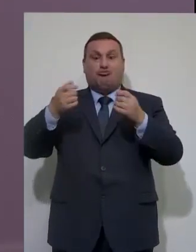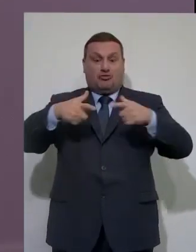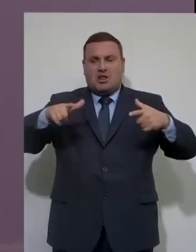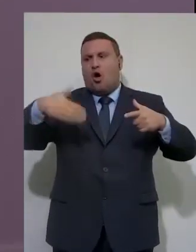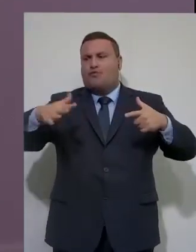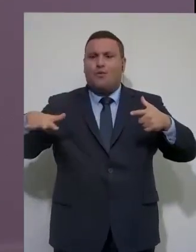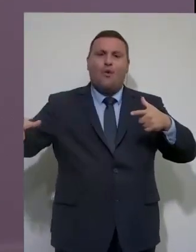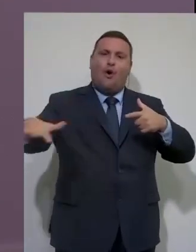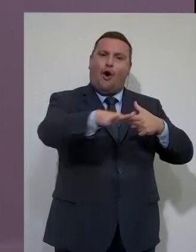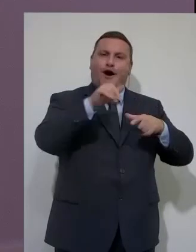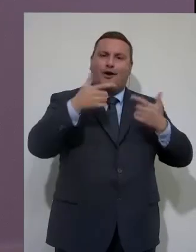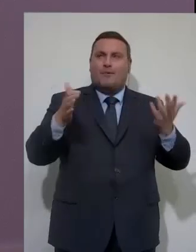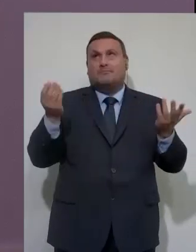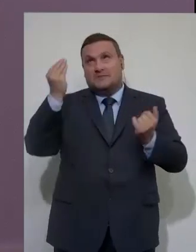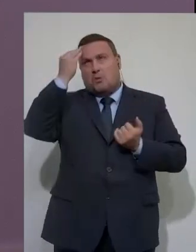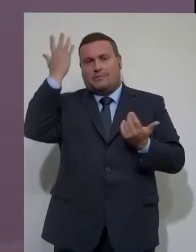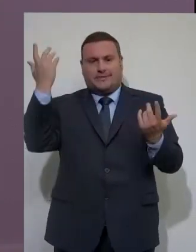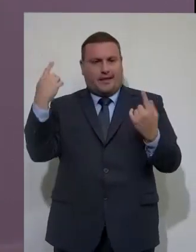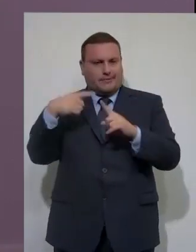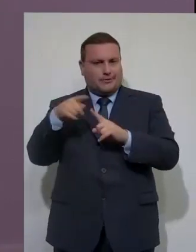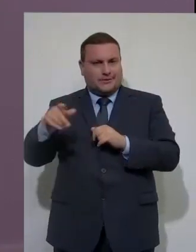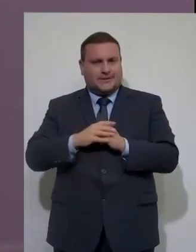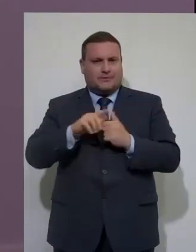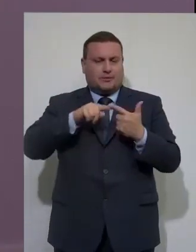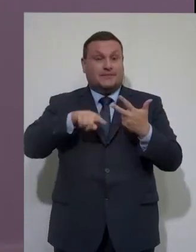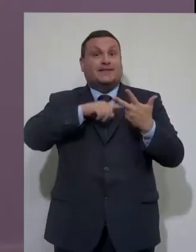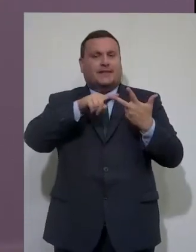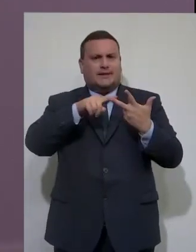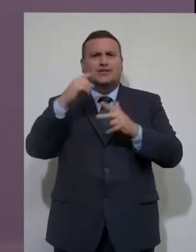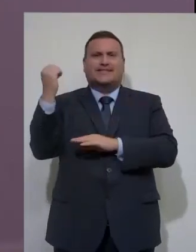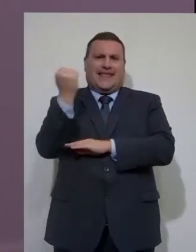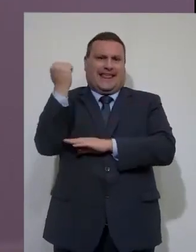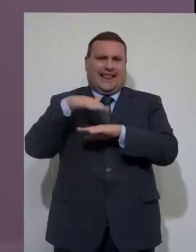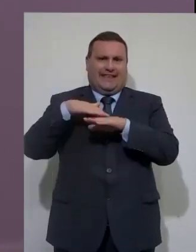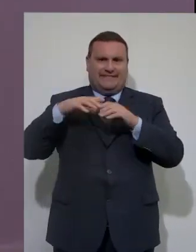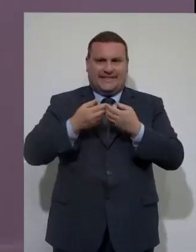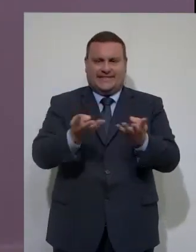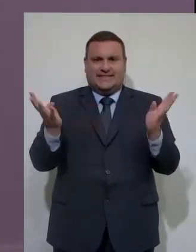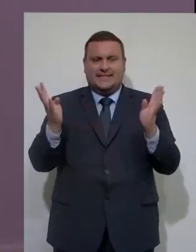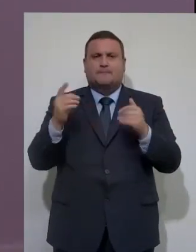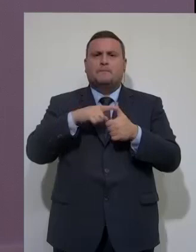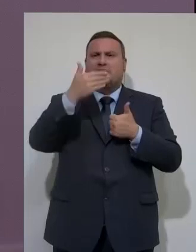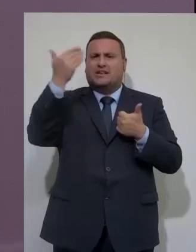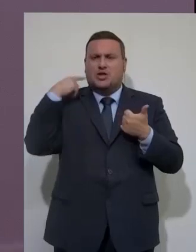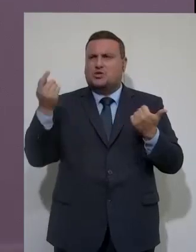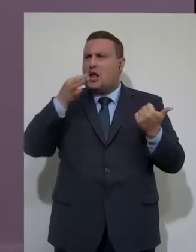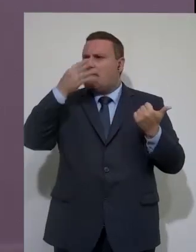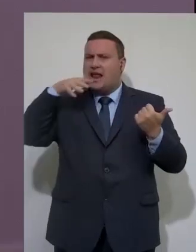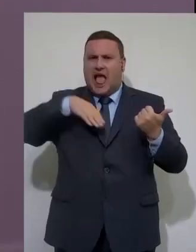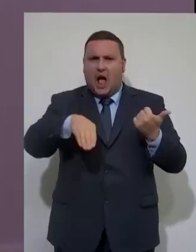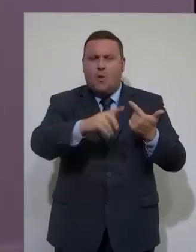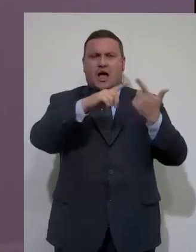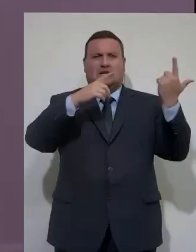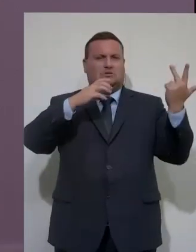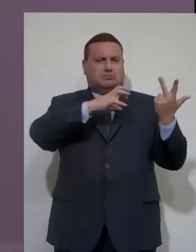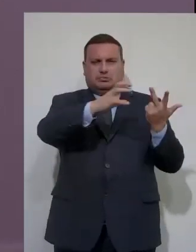sarebbero depresse. E alla fine il tema dei servizi, lo dicevo prima, ristorazione di qualità, parchi acquatici, animazione, cioè le strutture